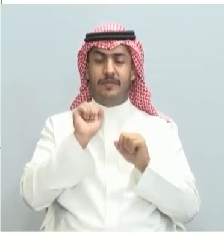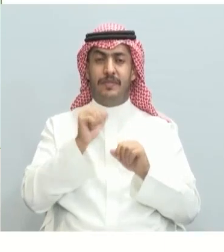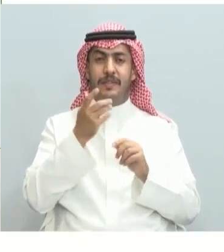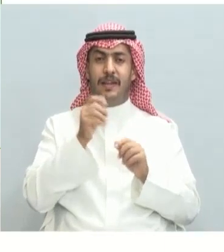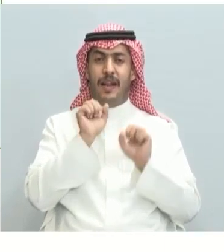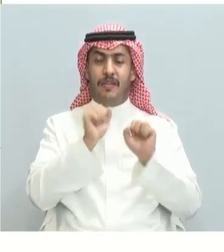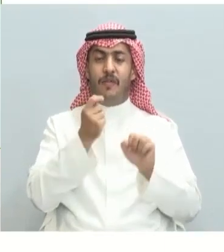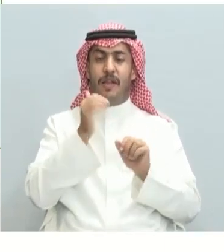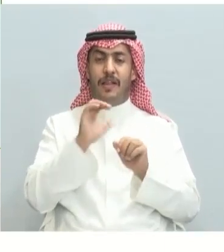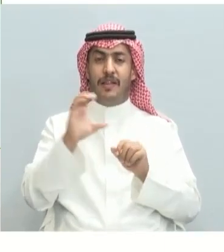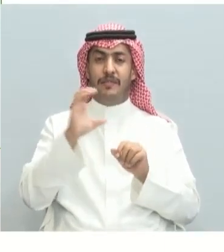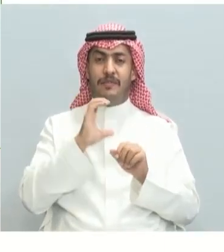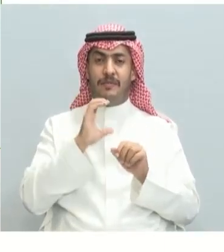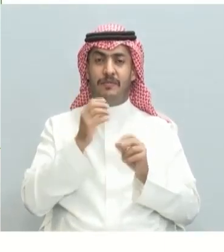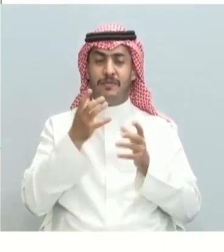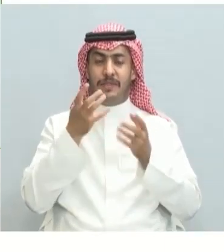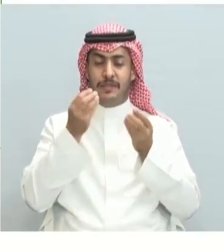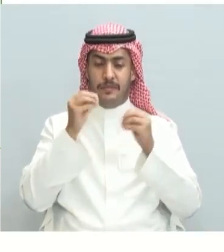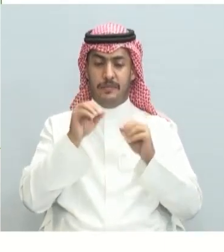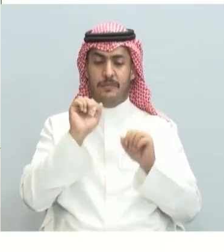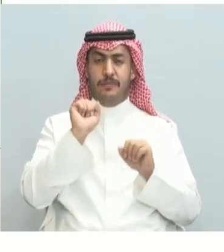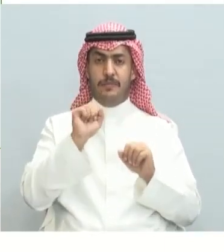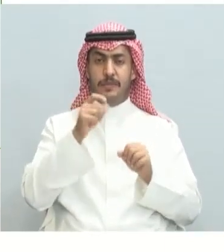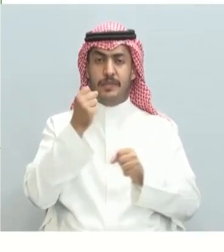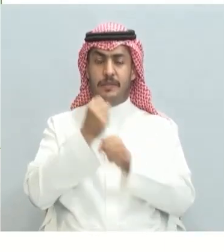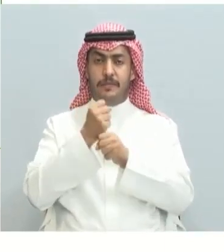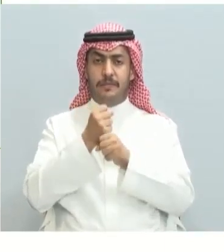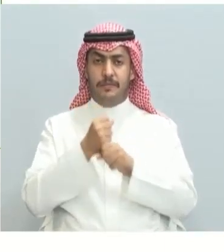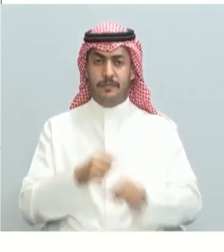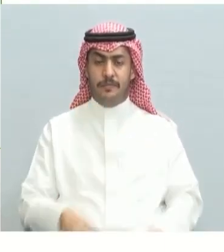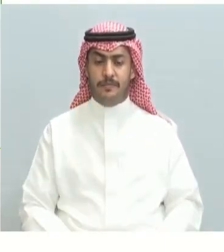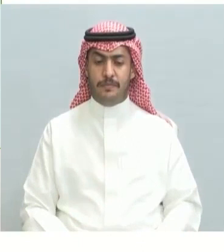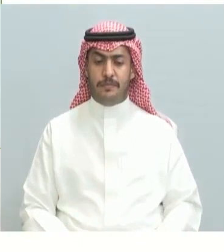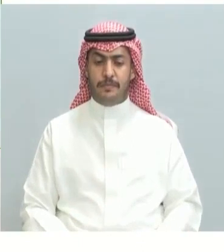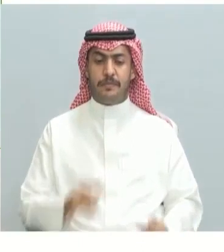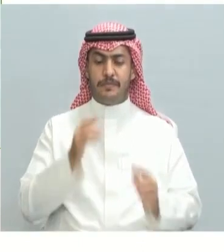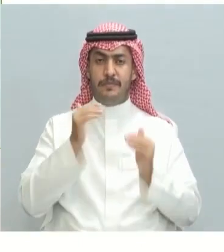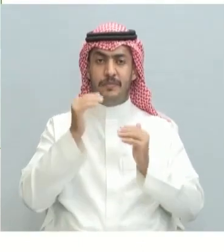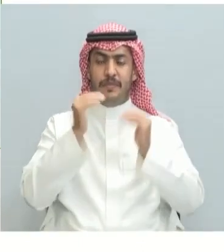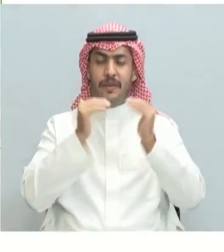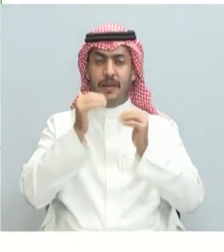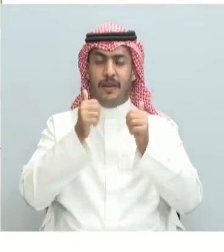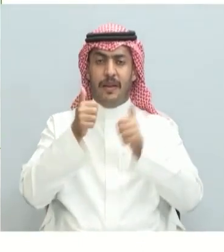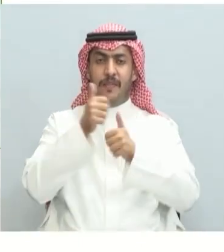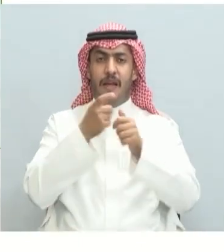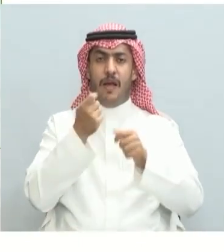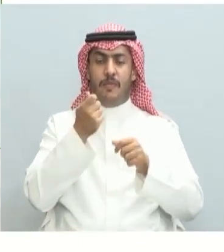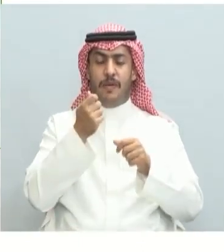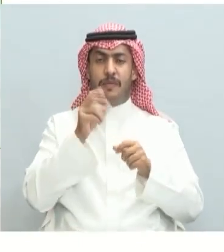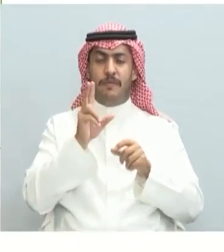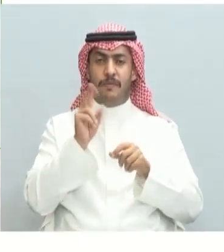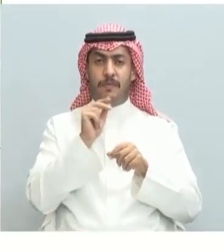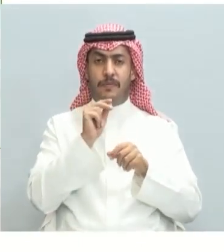الاموال الائتمانيه الشحيحه عاده بين الاستخدام التي تتنافس على الاموال